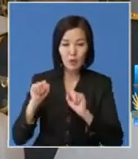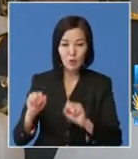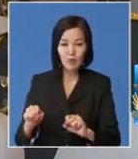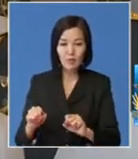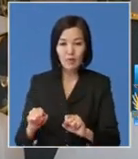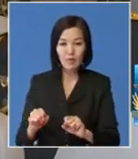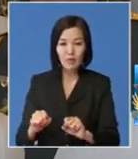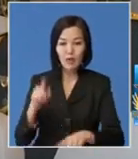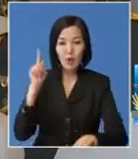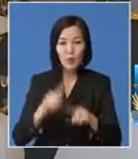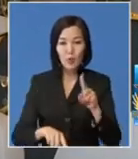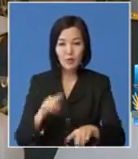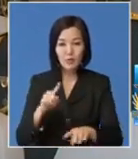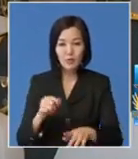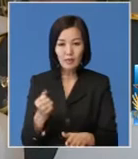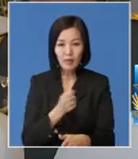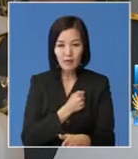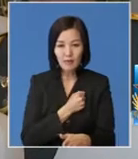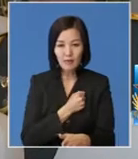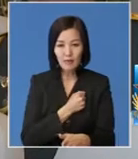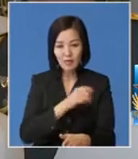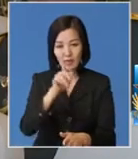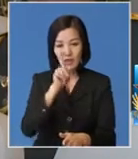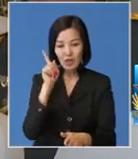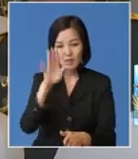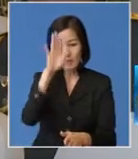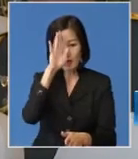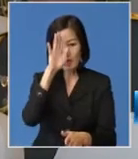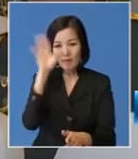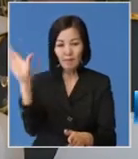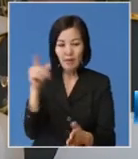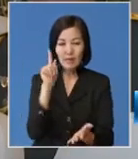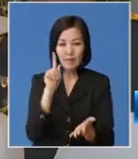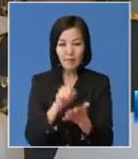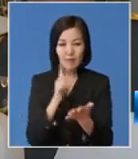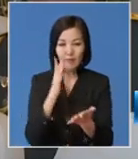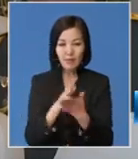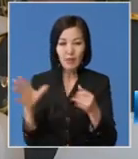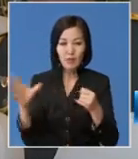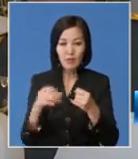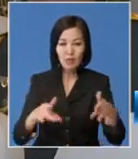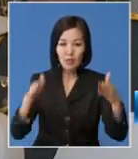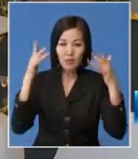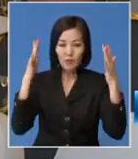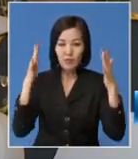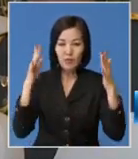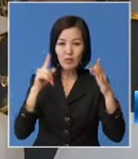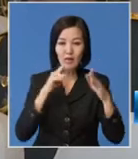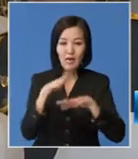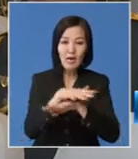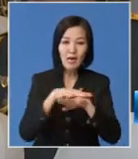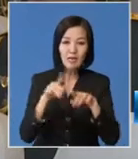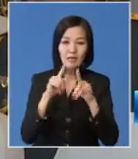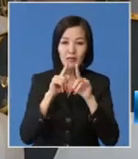алдаспаны. Отан деп от кешуден аянбайтын оғландарымыз үшін ортақ бір мүдде бар. Ол жерде де, көкте де елдің тыныштығын